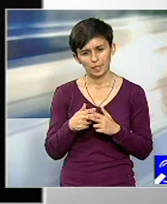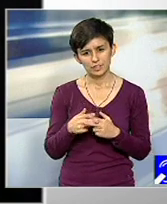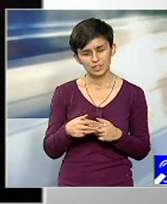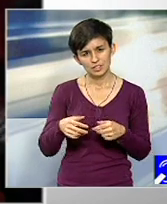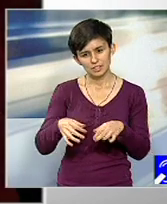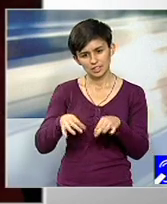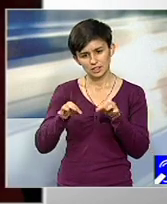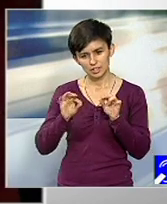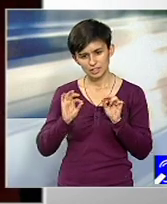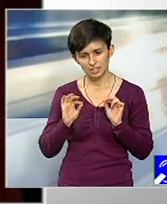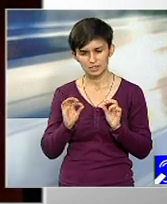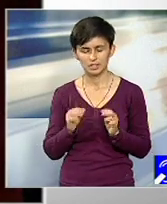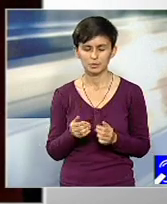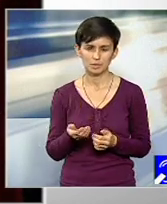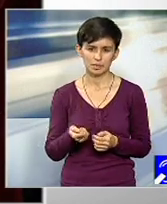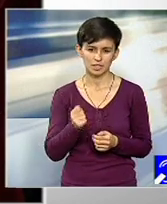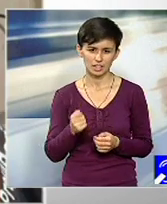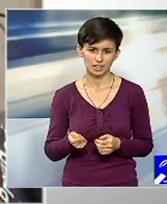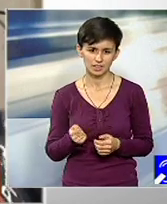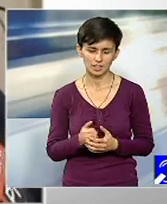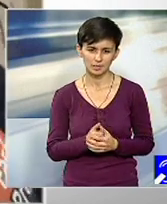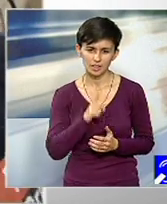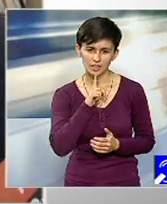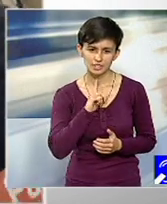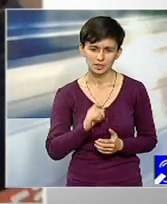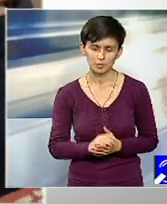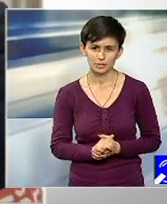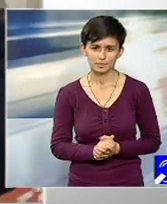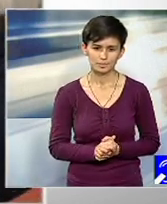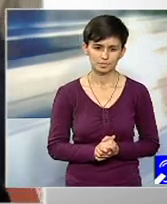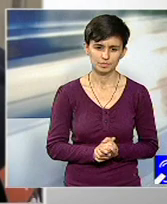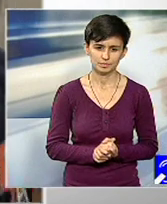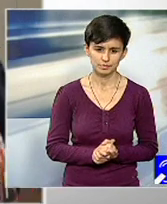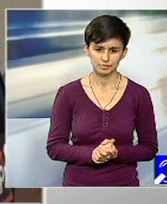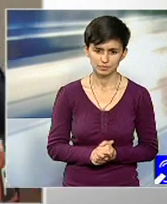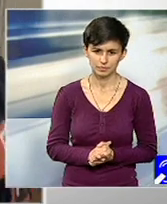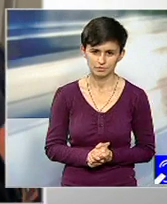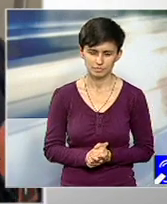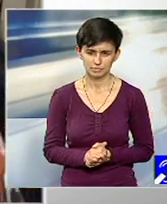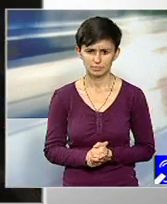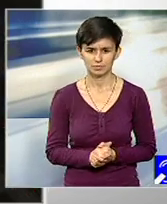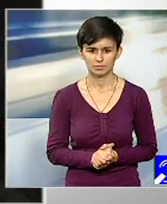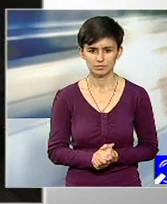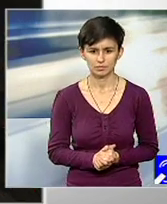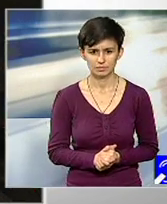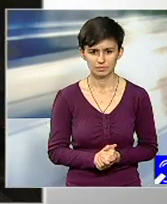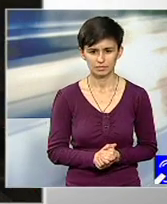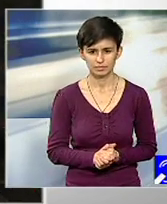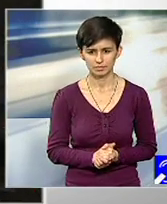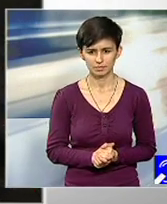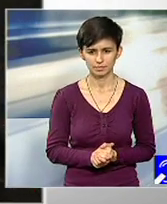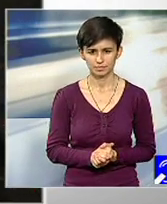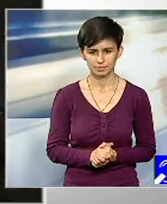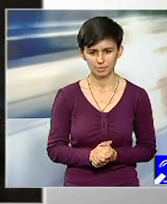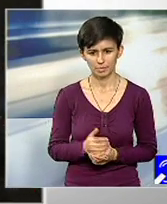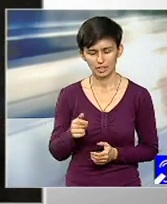desprindem clătita un pic mai ușor. Hai să vedem, Raluca. Așa. Așa, a venit momentul în care